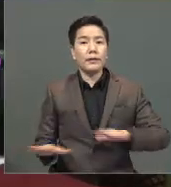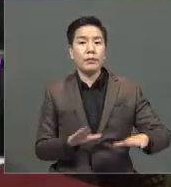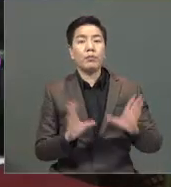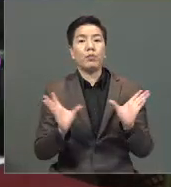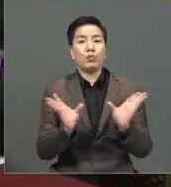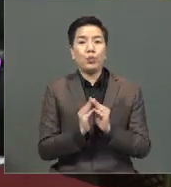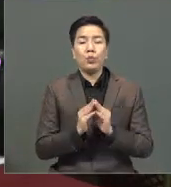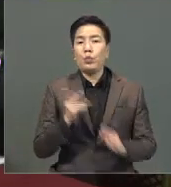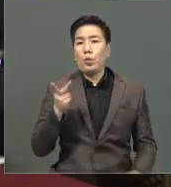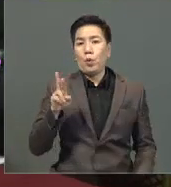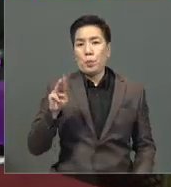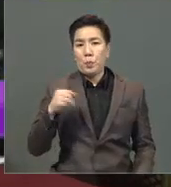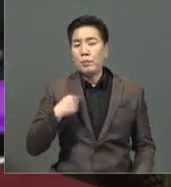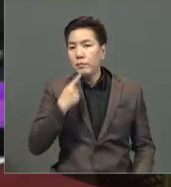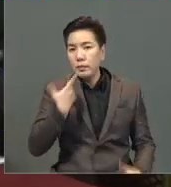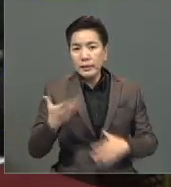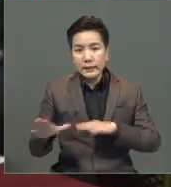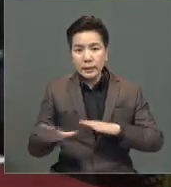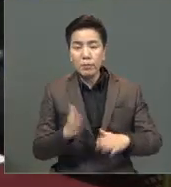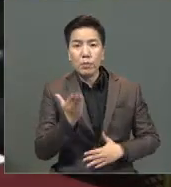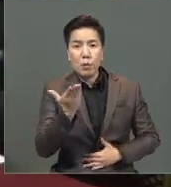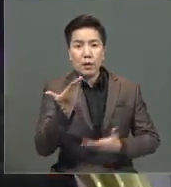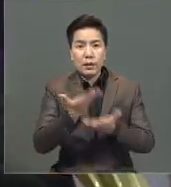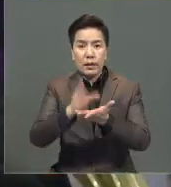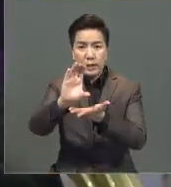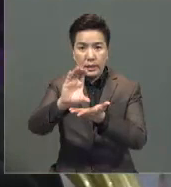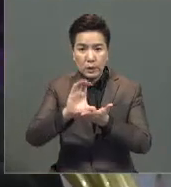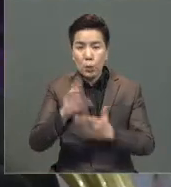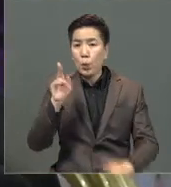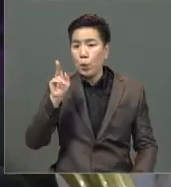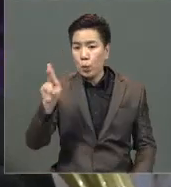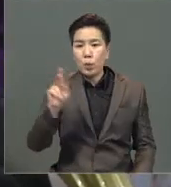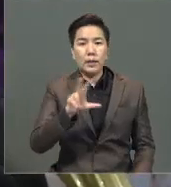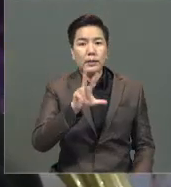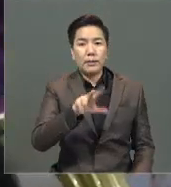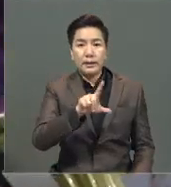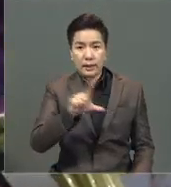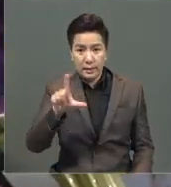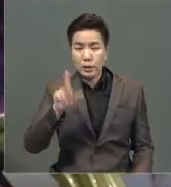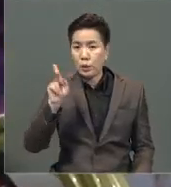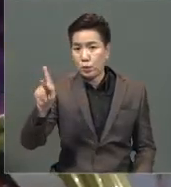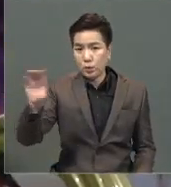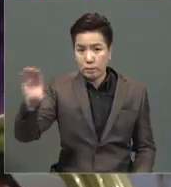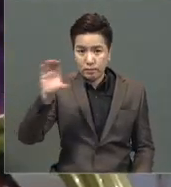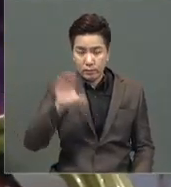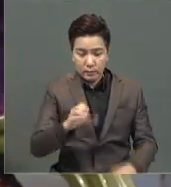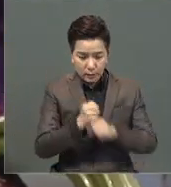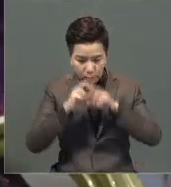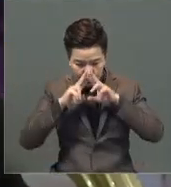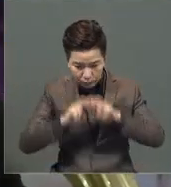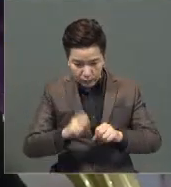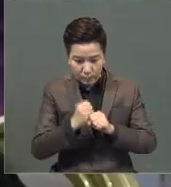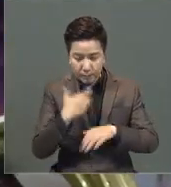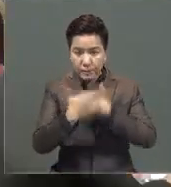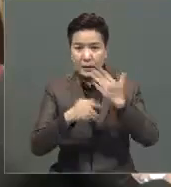เสนอที่ประชุมคณะรัฐมนตรีด้วยนะคะเพื่อที่จะขออนุมัติการกู้เงินสามพันล้านบาทสำหรับการวิจัย